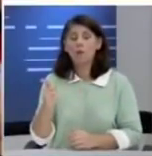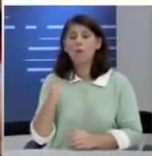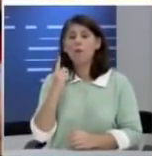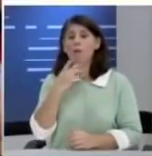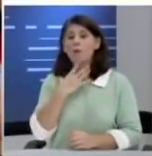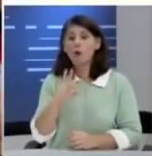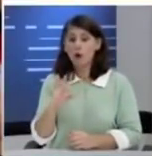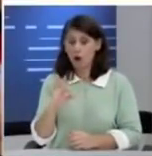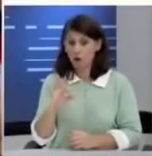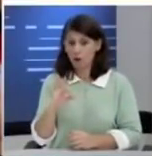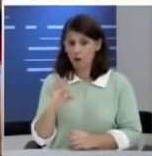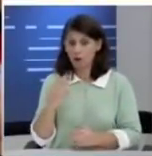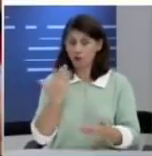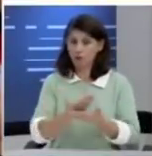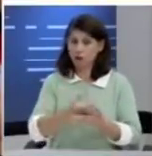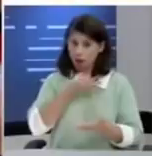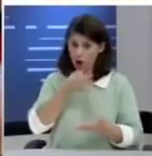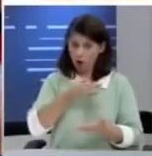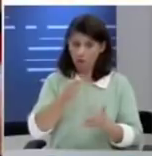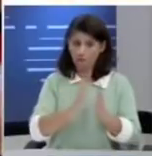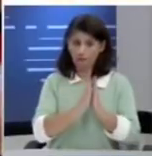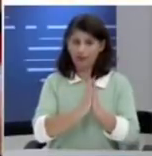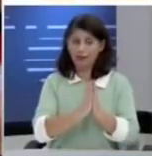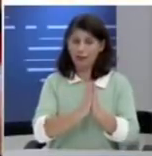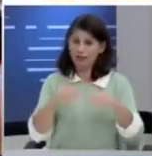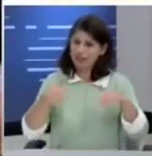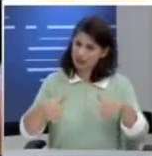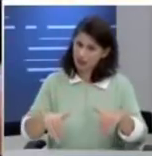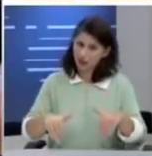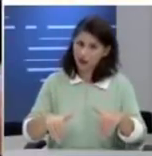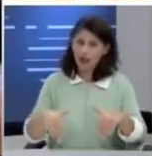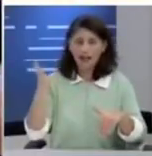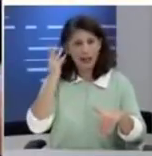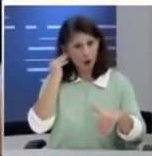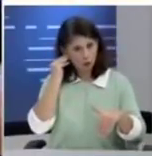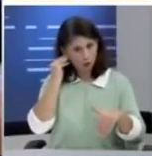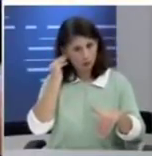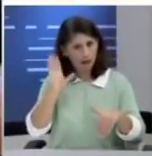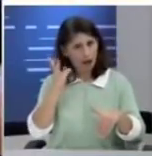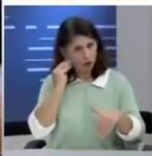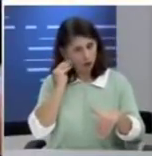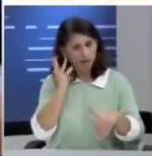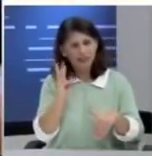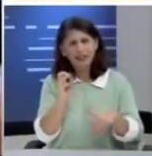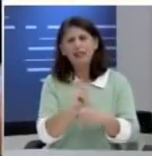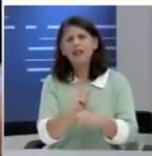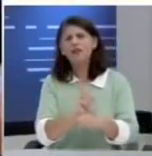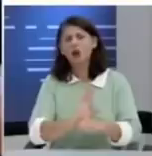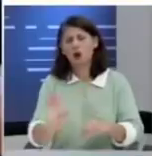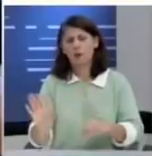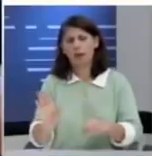Ο μόνος λόγος για τον οποίο ζήτησα τον λόγο, και σας παρακαλώ, σεβαστείτε το και ακούστε με. Ακούστε με, 30